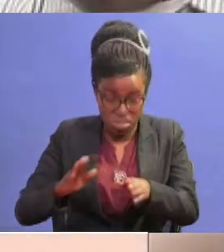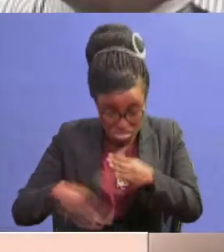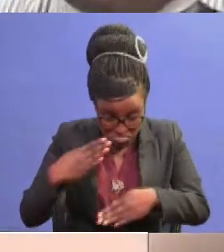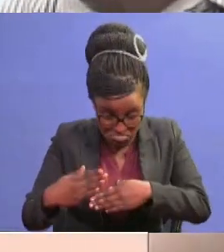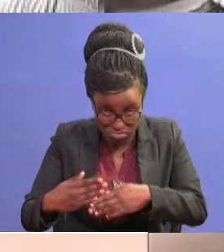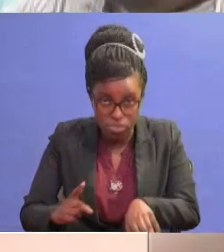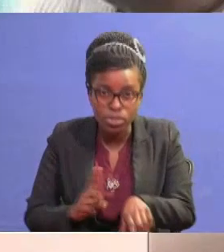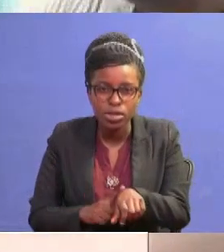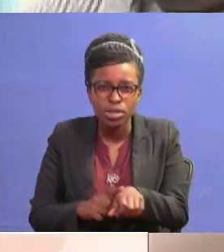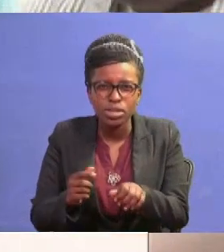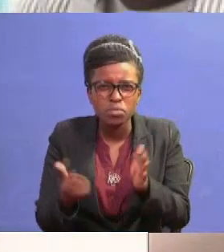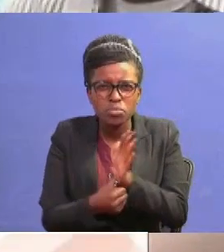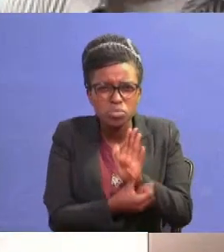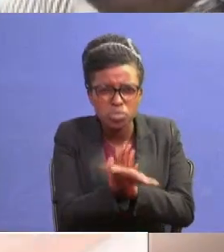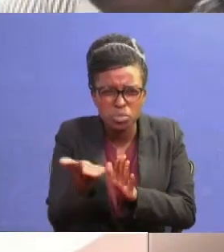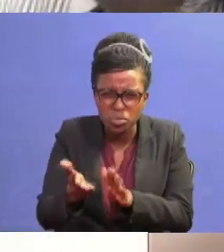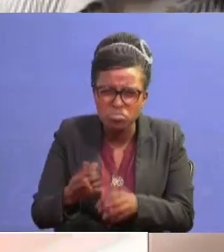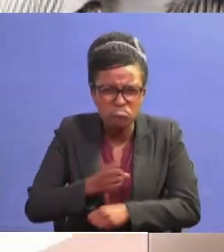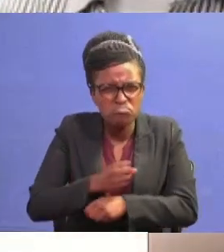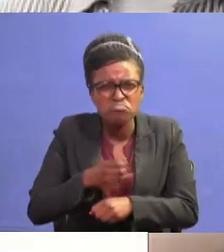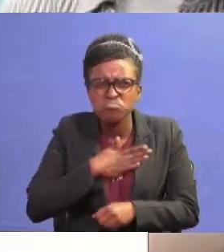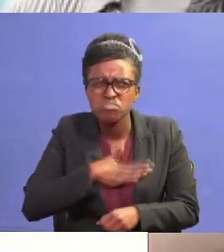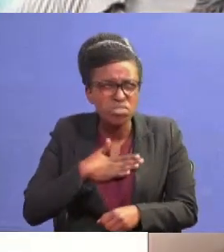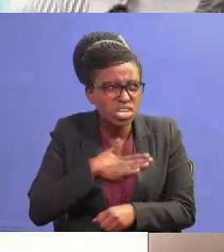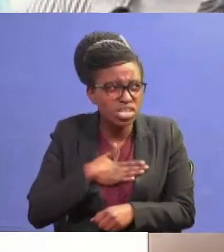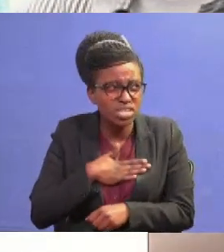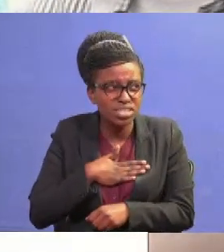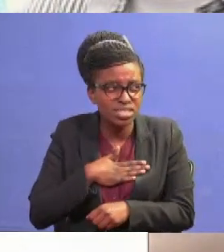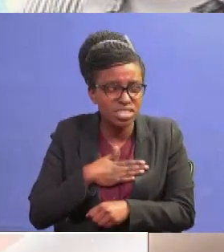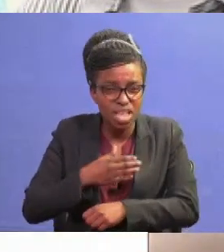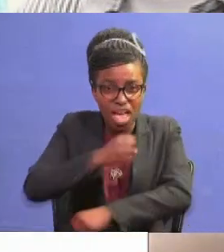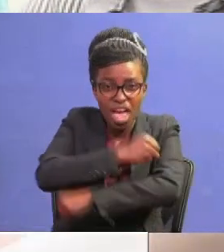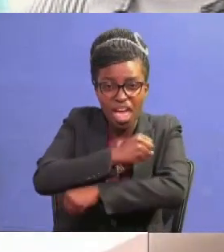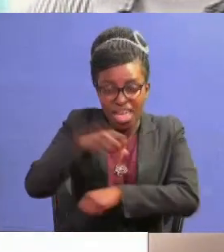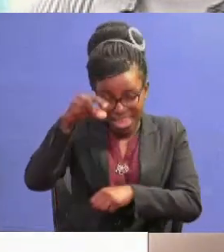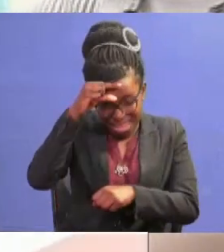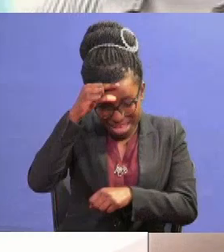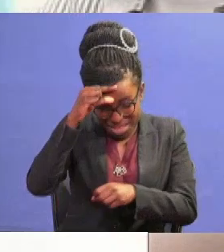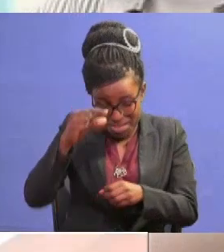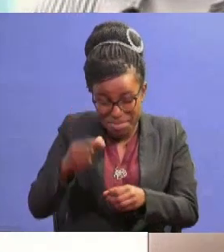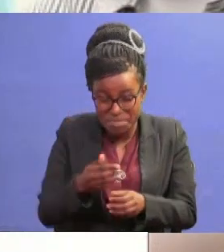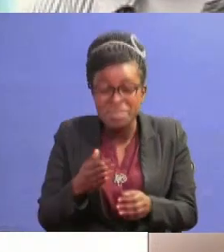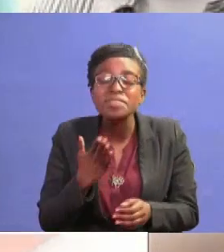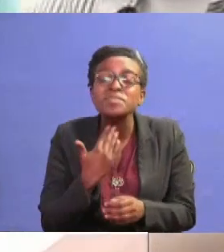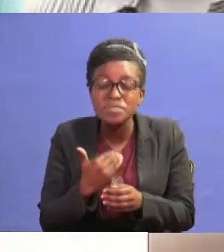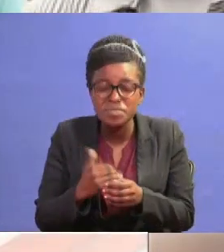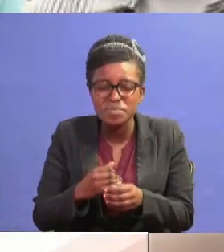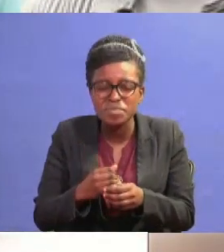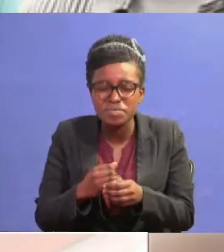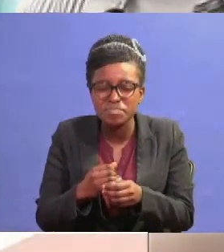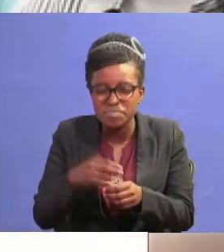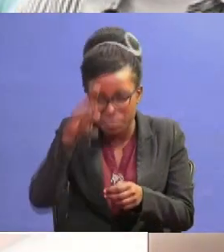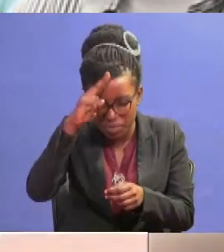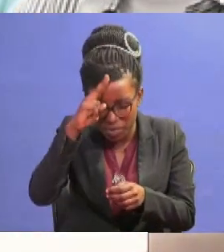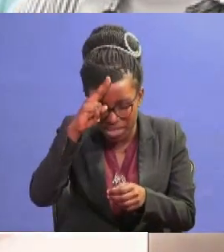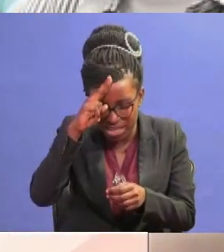imetokea. Kwa hivyo mimi pia naomba asasi za serikali zichukulie hatua, hata kama ni wa polisi. Kama ke polisi ni wa kutulinda